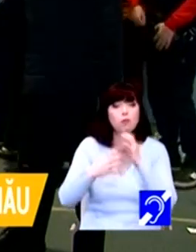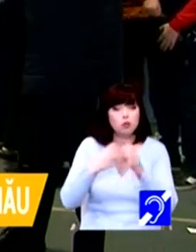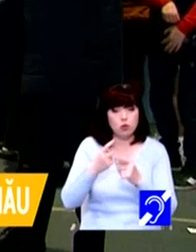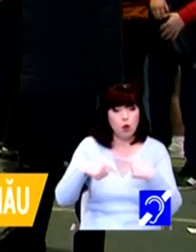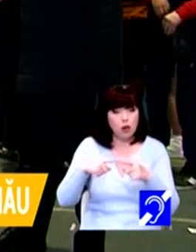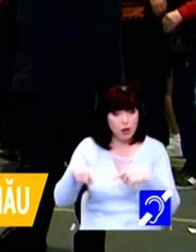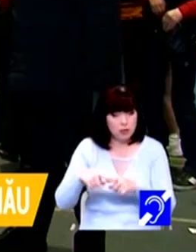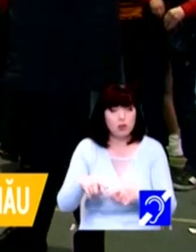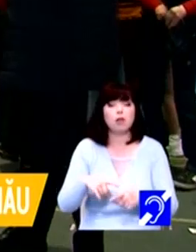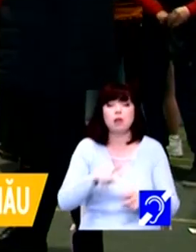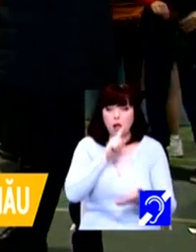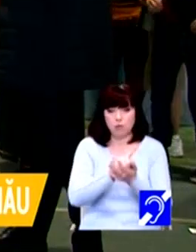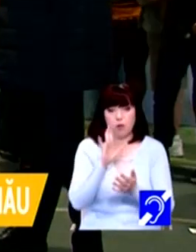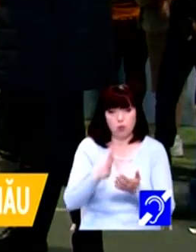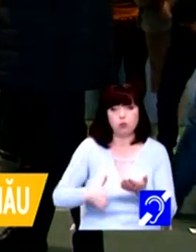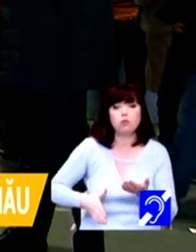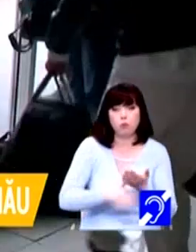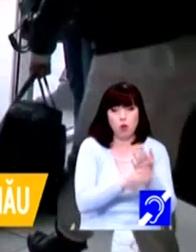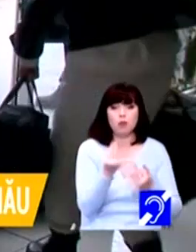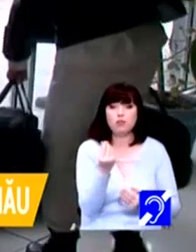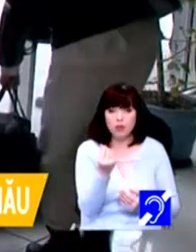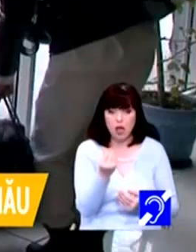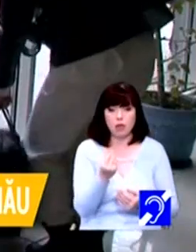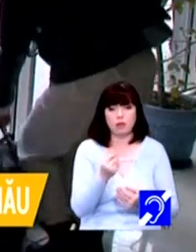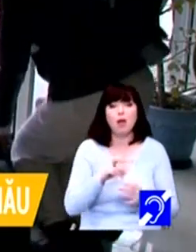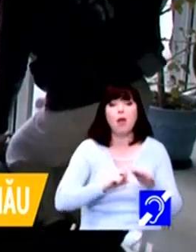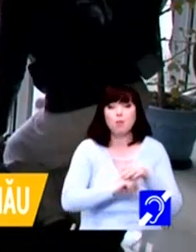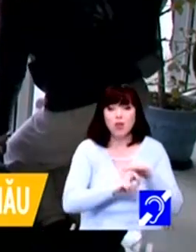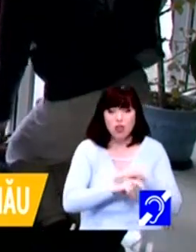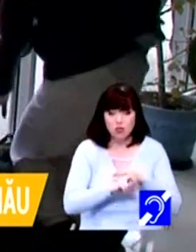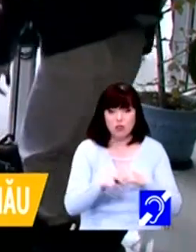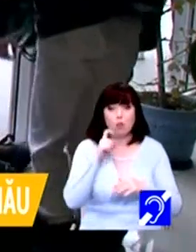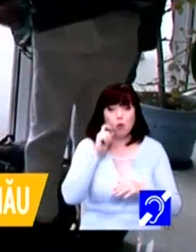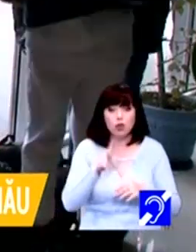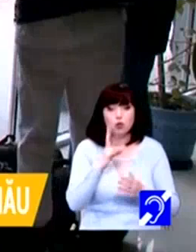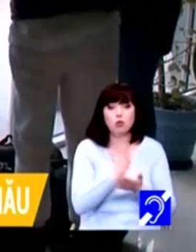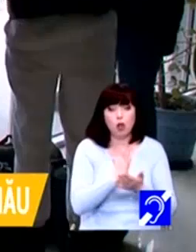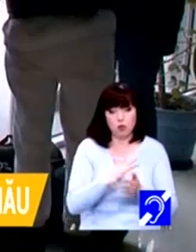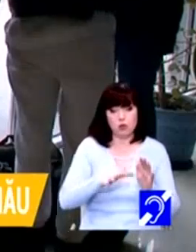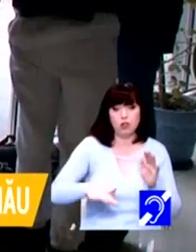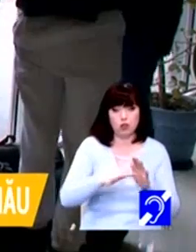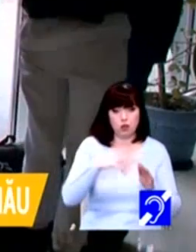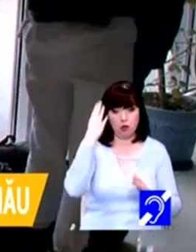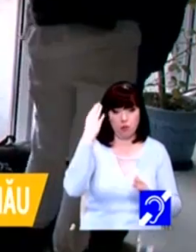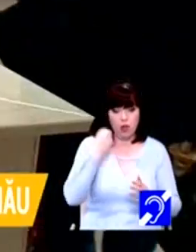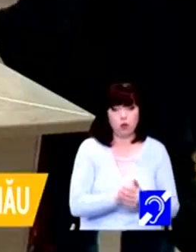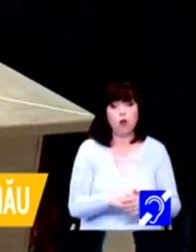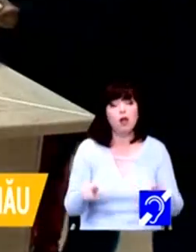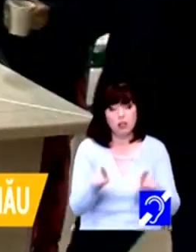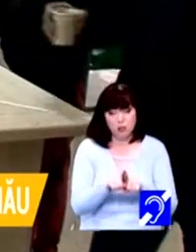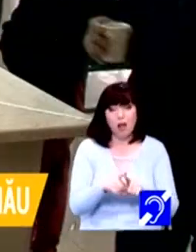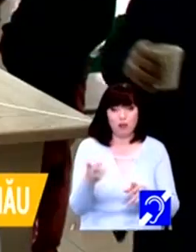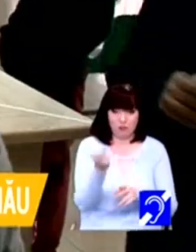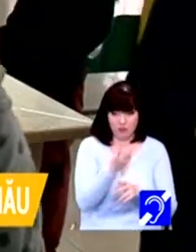vor acorda suport financiar direct refugiaților din Ucraina aflați pe teritoriul Republicii Moldova. De asemenea, părțile